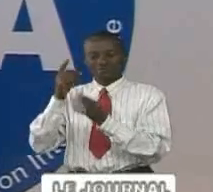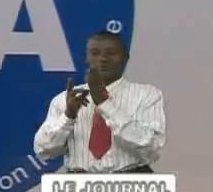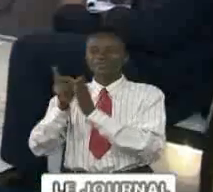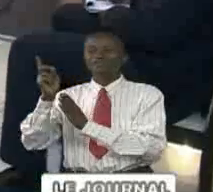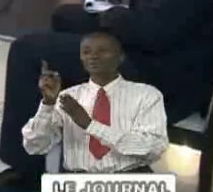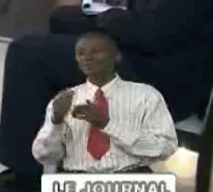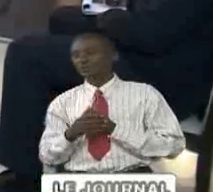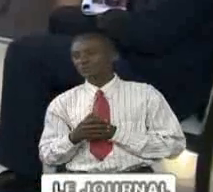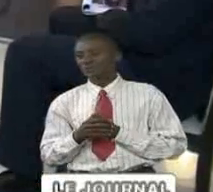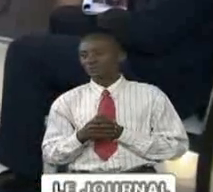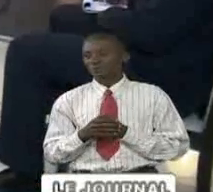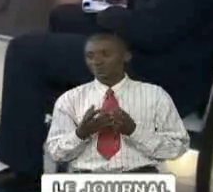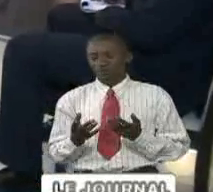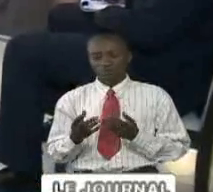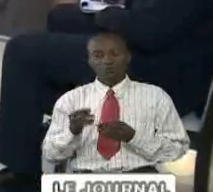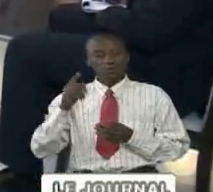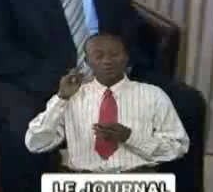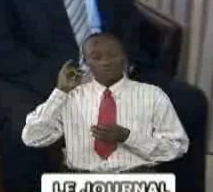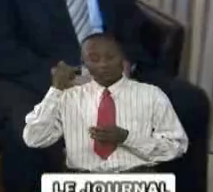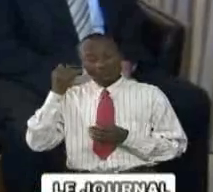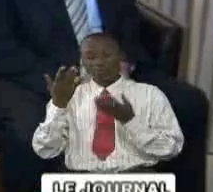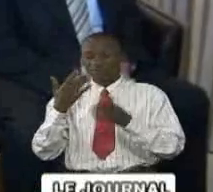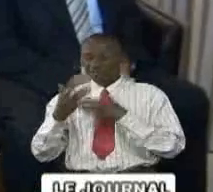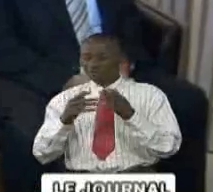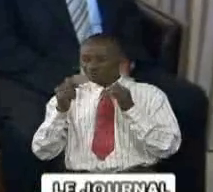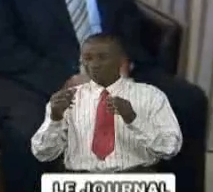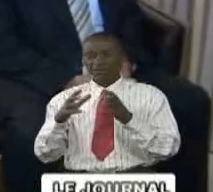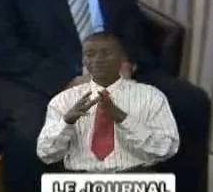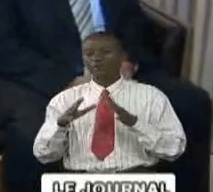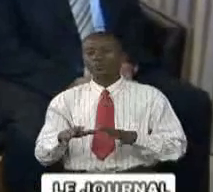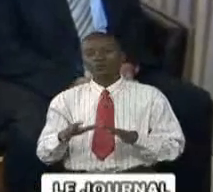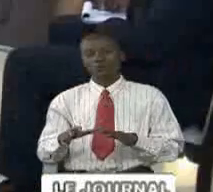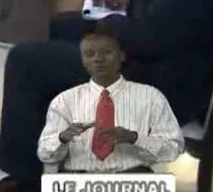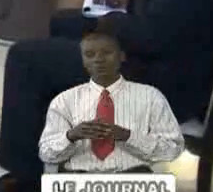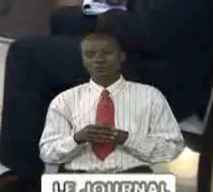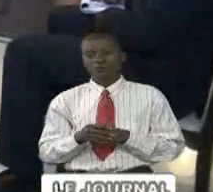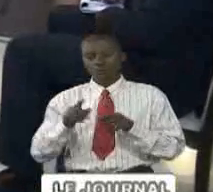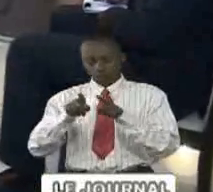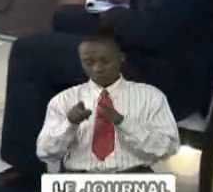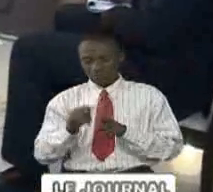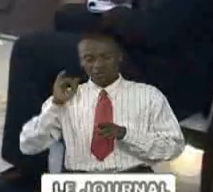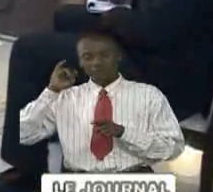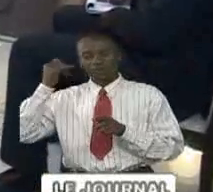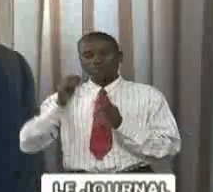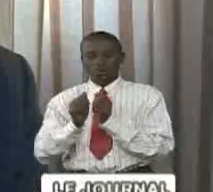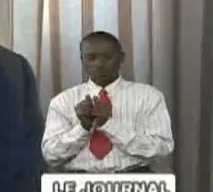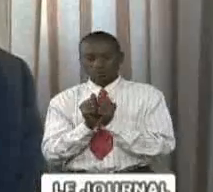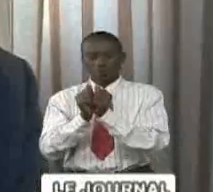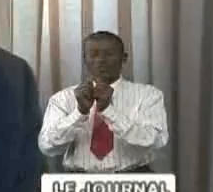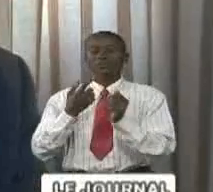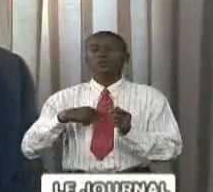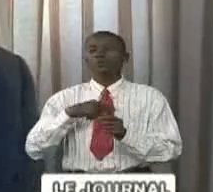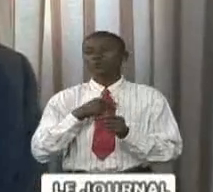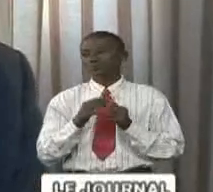tient à maintenir le cap dans les relations avec la RDC en assurant en même temps un accompagnement dans le numérique. Cette